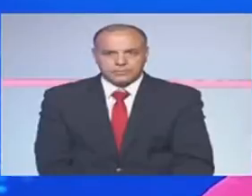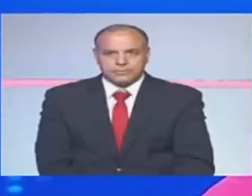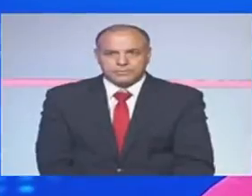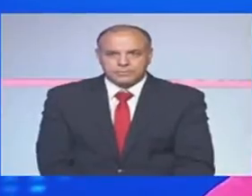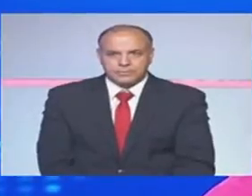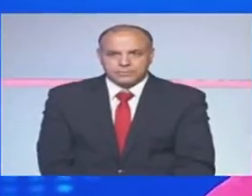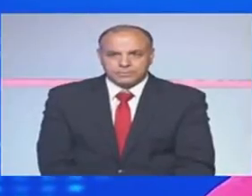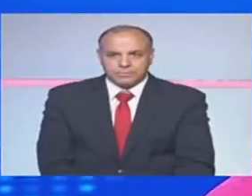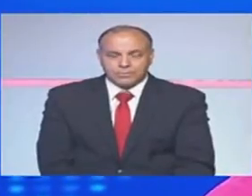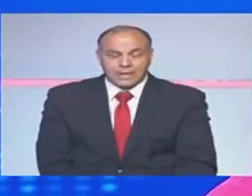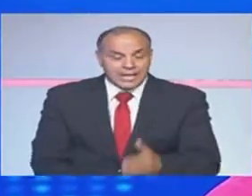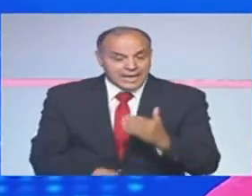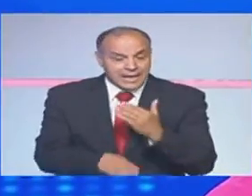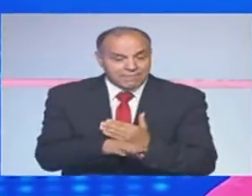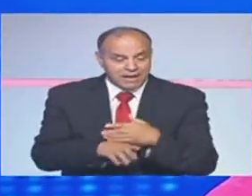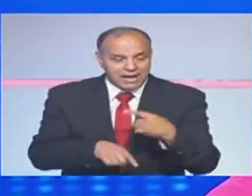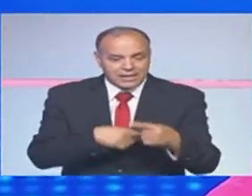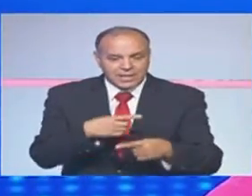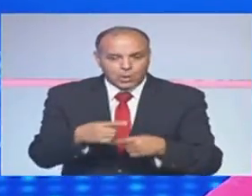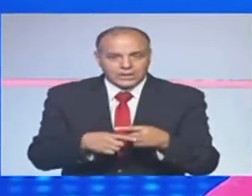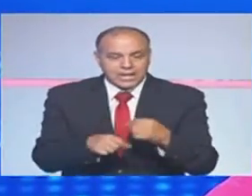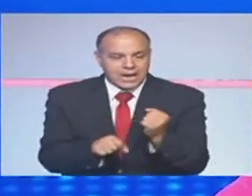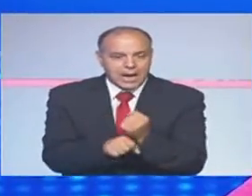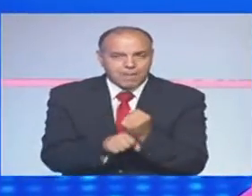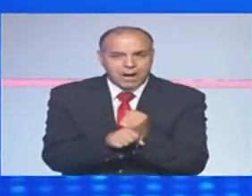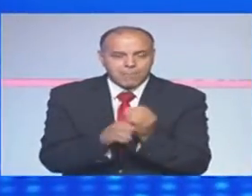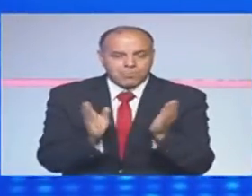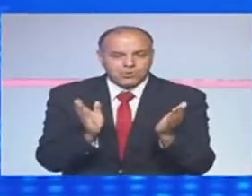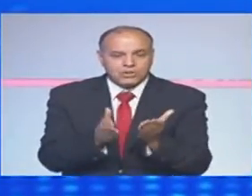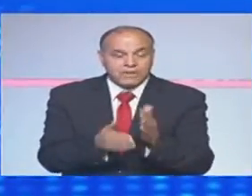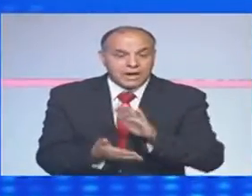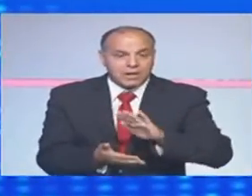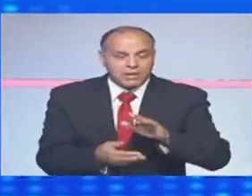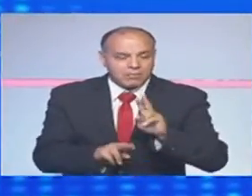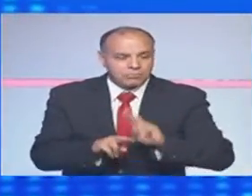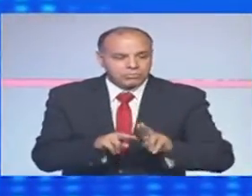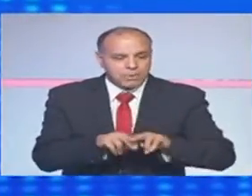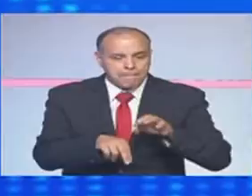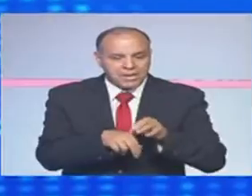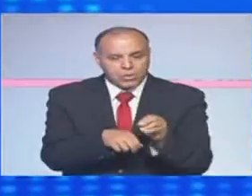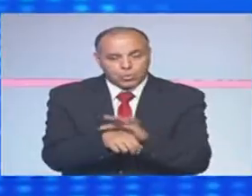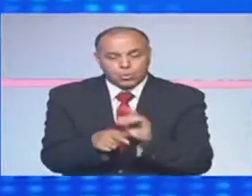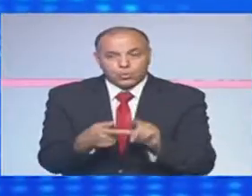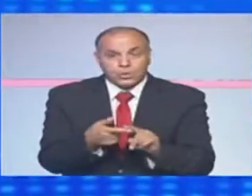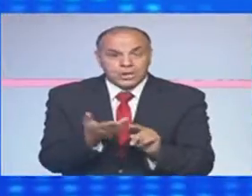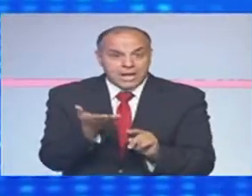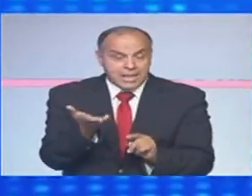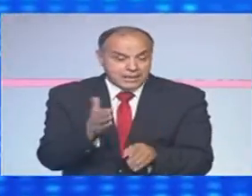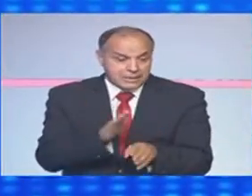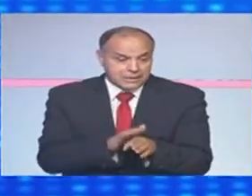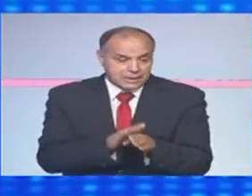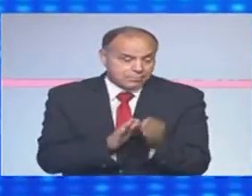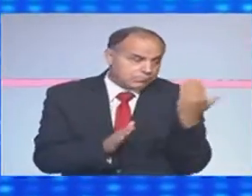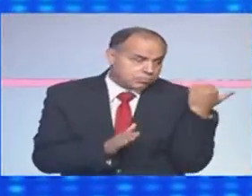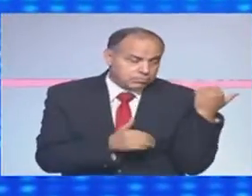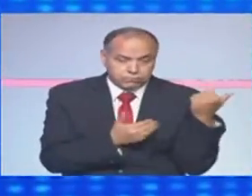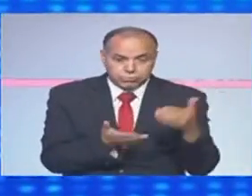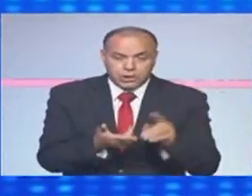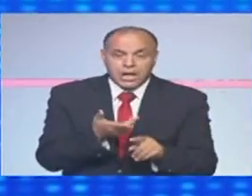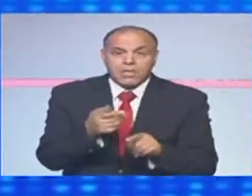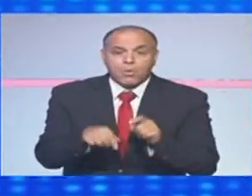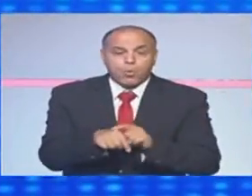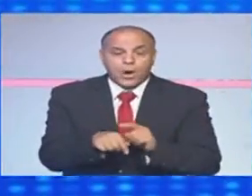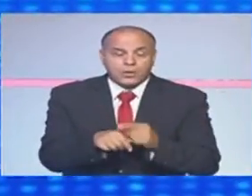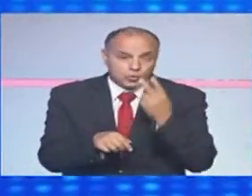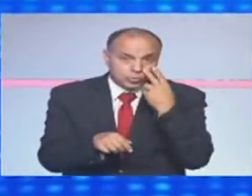في جلسه يتواصل العمل في المستشفى الميداني لمعالجه مرضى الكبد والذي انطلق منذ ايام في